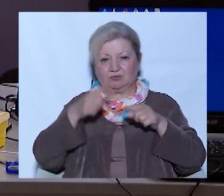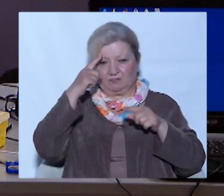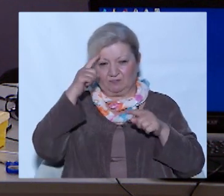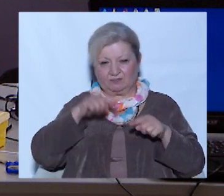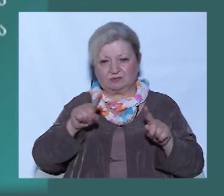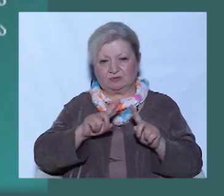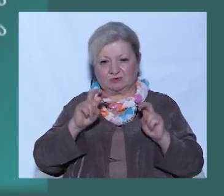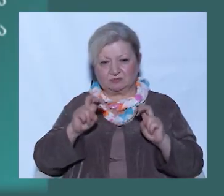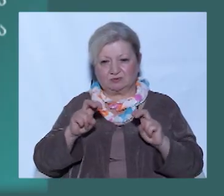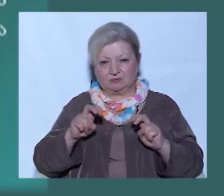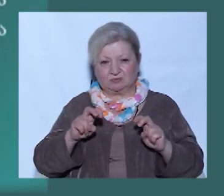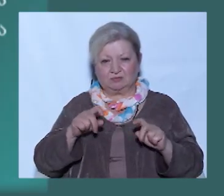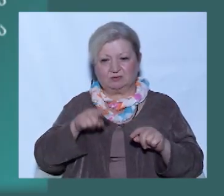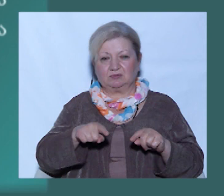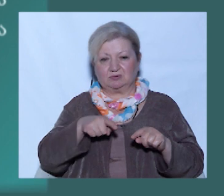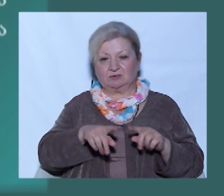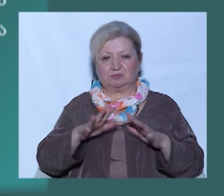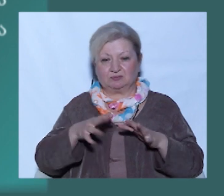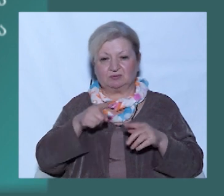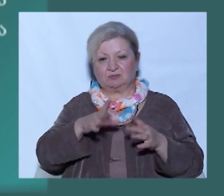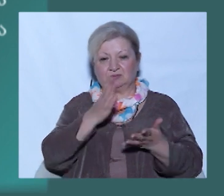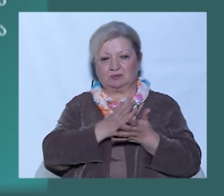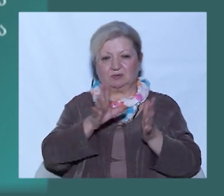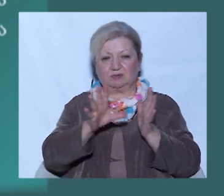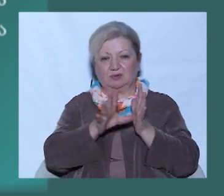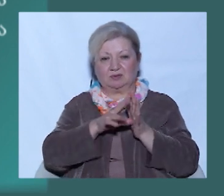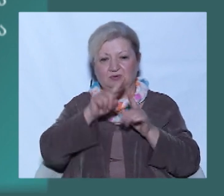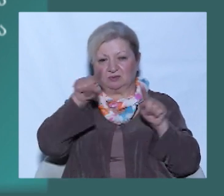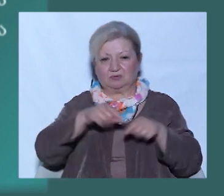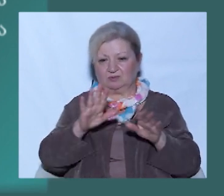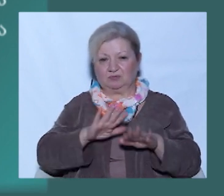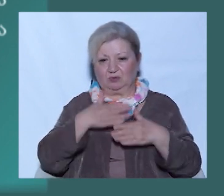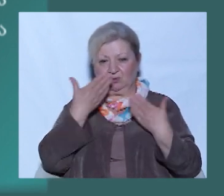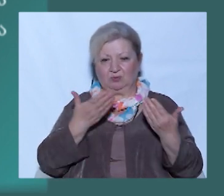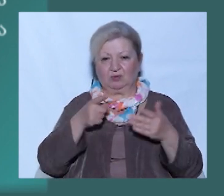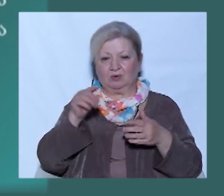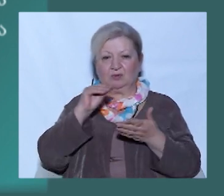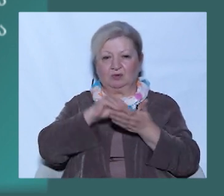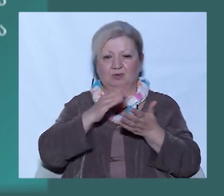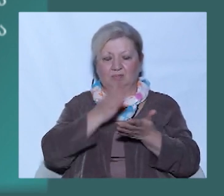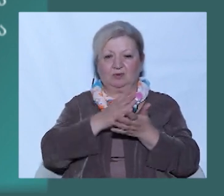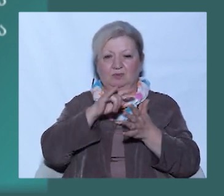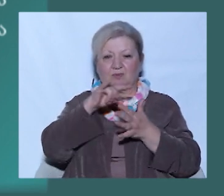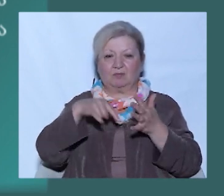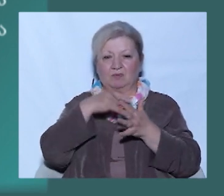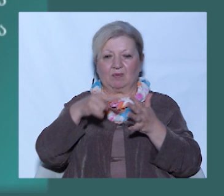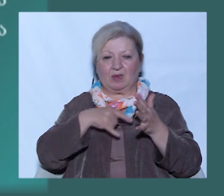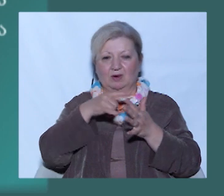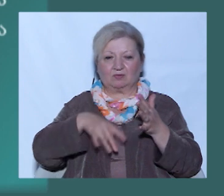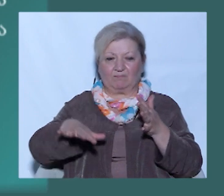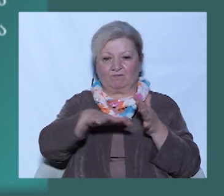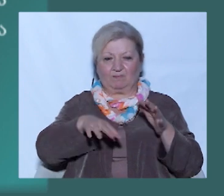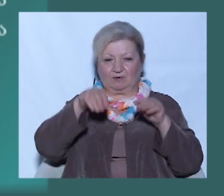ჩარჩო, უკვე ვიცით ეს რაც არის. ამ შემთხვევაში ეს დენიანი ჩარჩო აღარ არის. მოთავსებულია